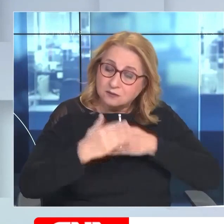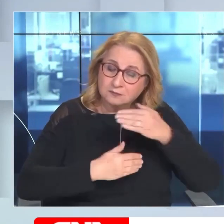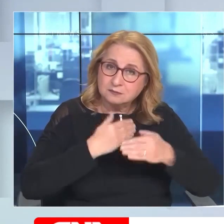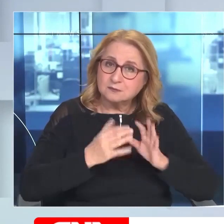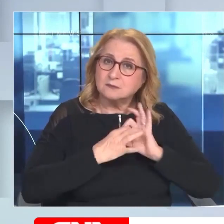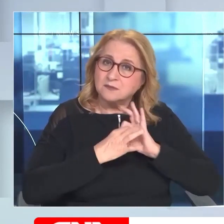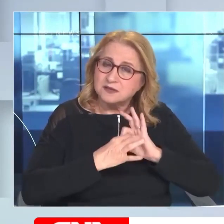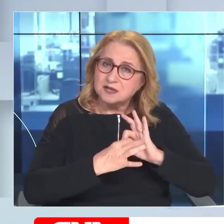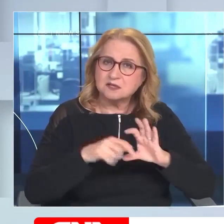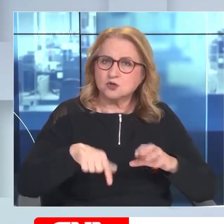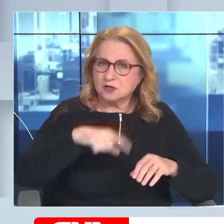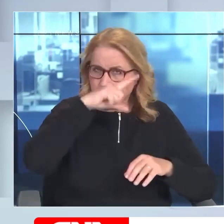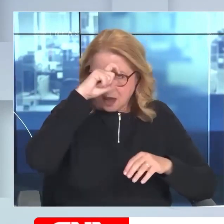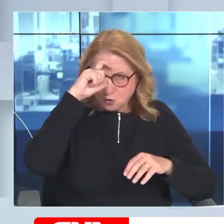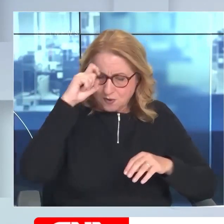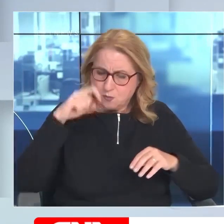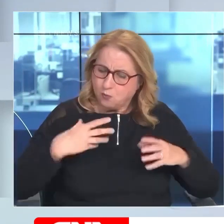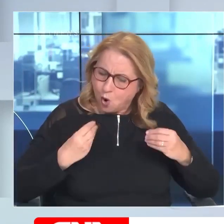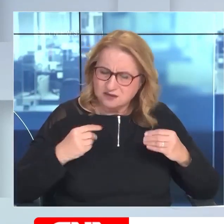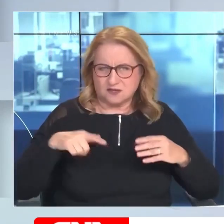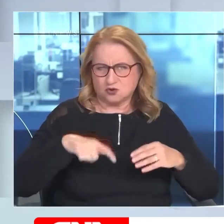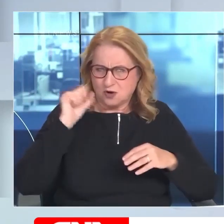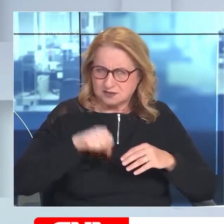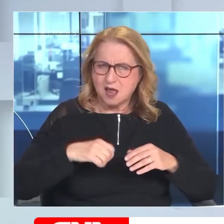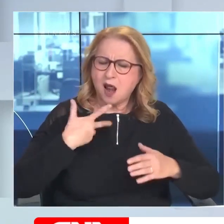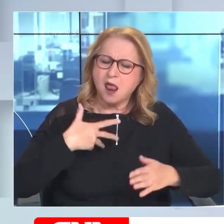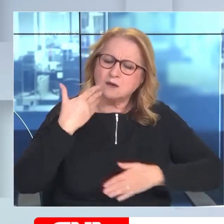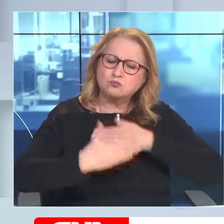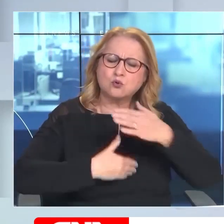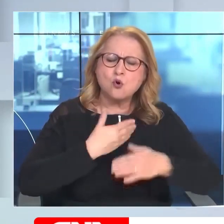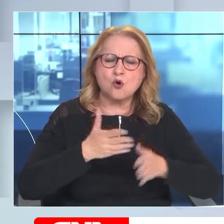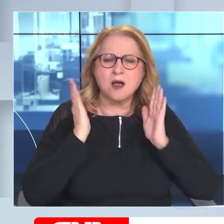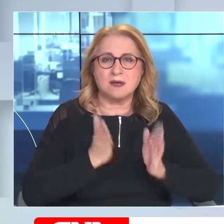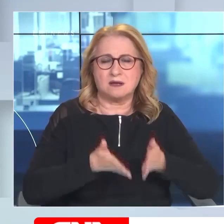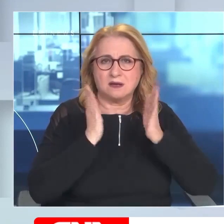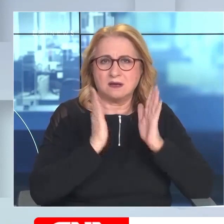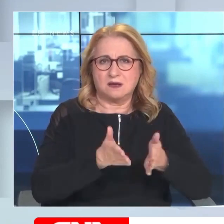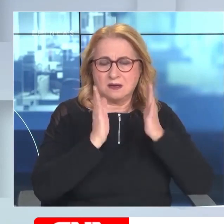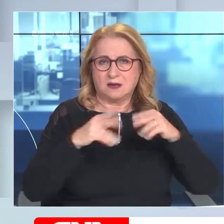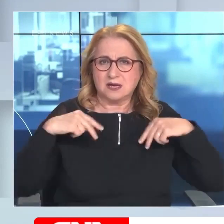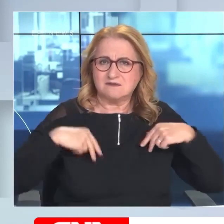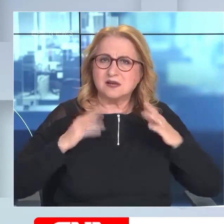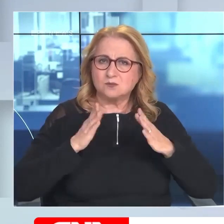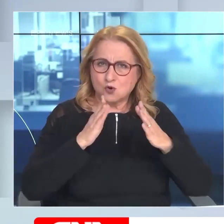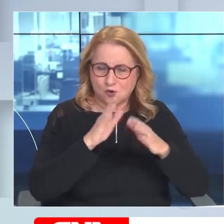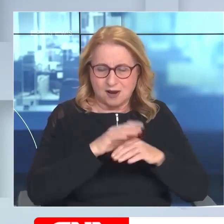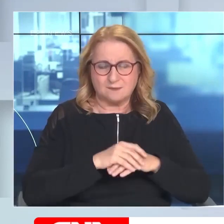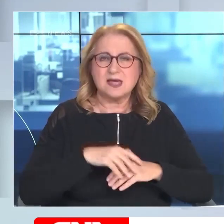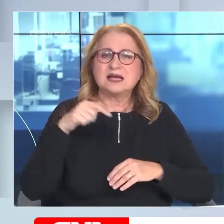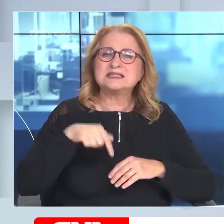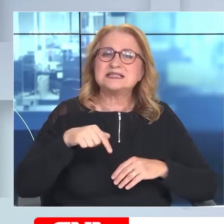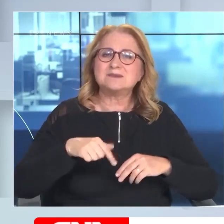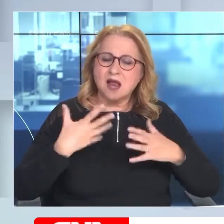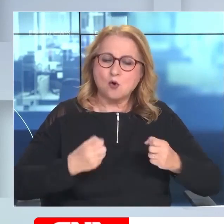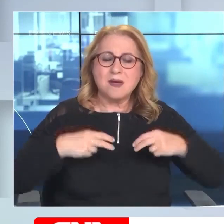που παρά τις δυσκολίες μας οδηγεί μπροστά. Έρχομαι τώρα στα θέματα του Υπουργικού Συμβουλίου, όπου